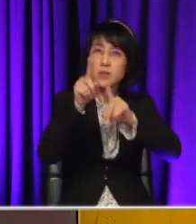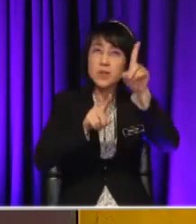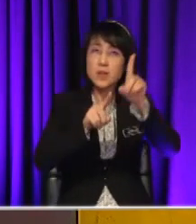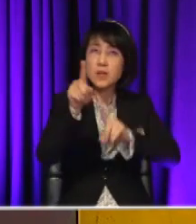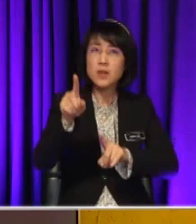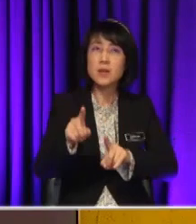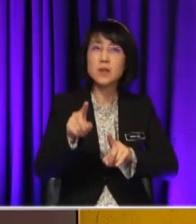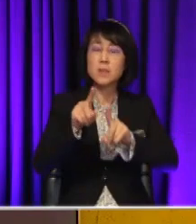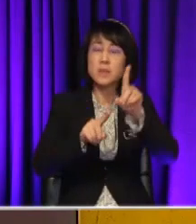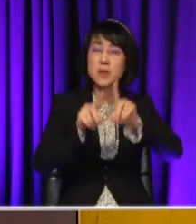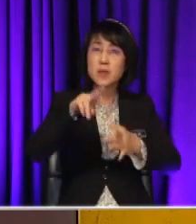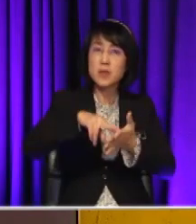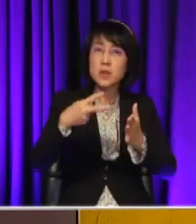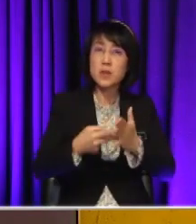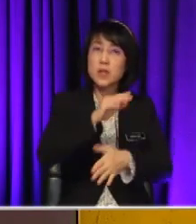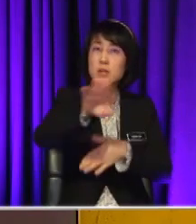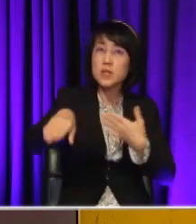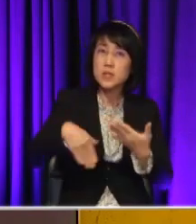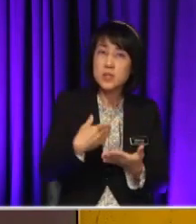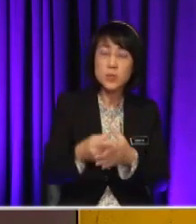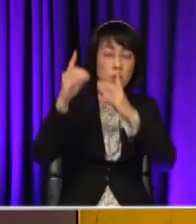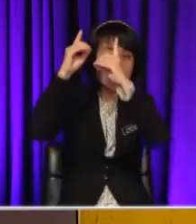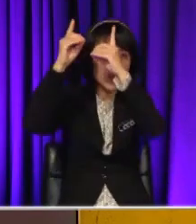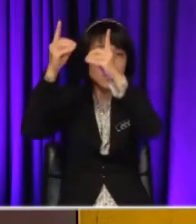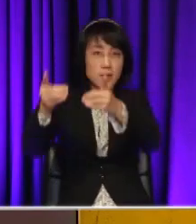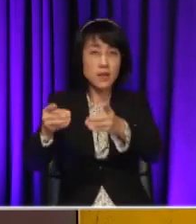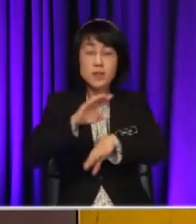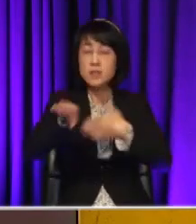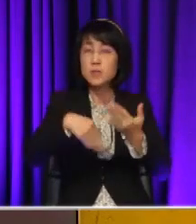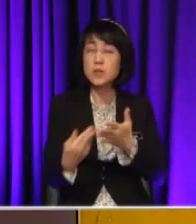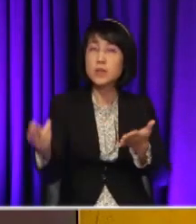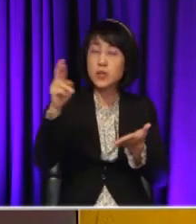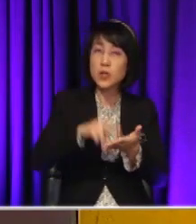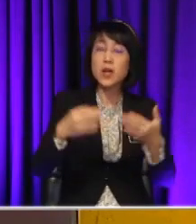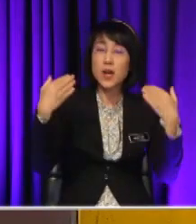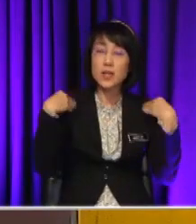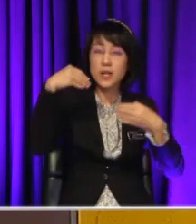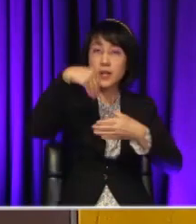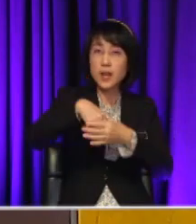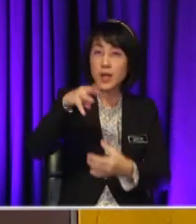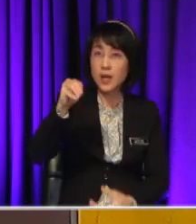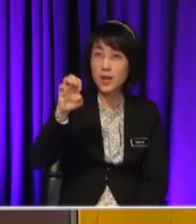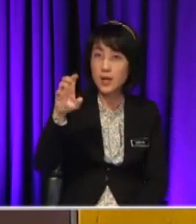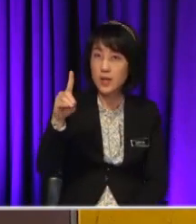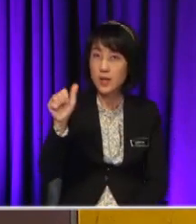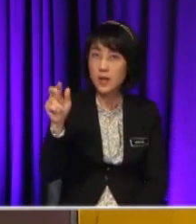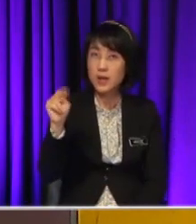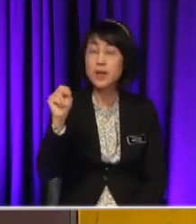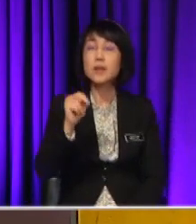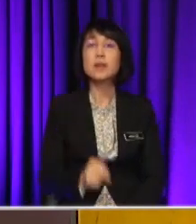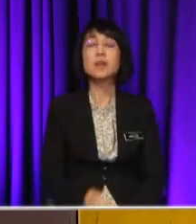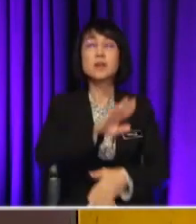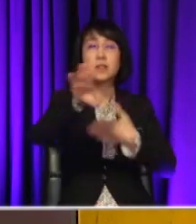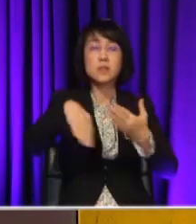semua semua data semua record yang ada dalam medan tersebut Oke semua